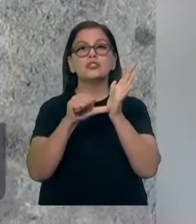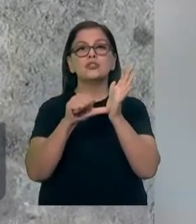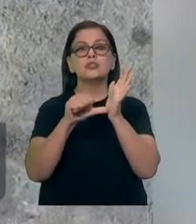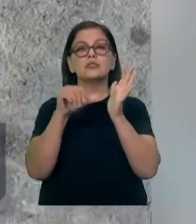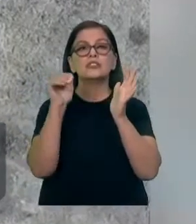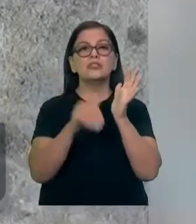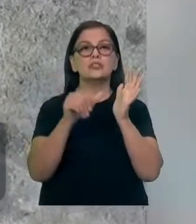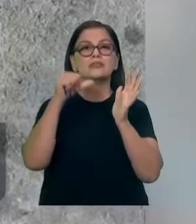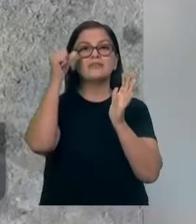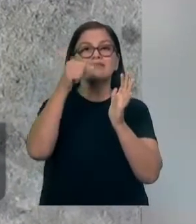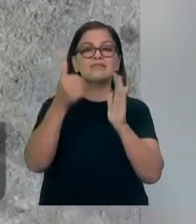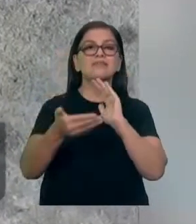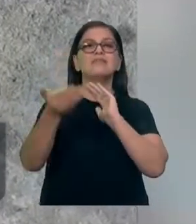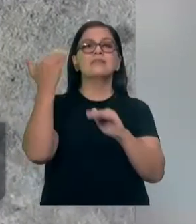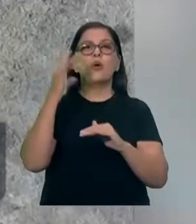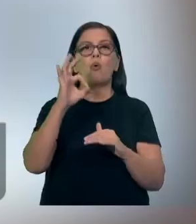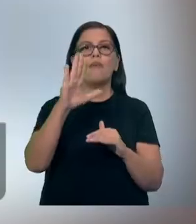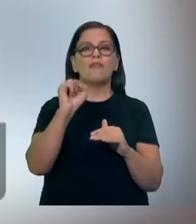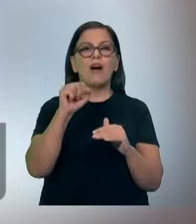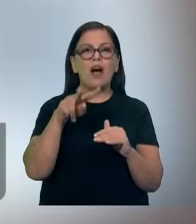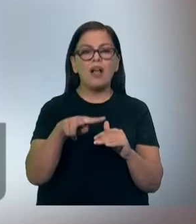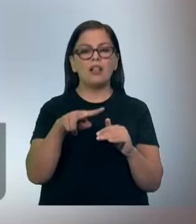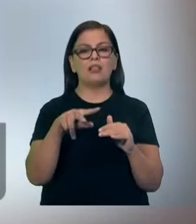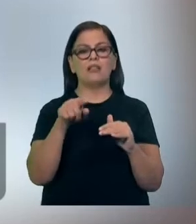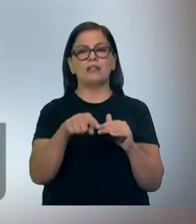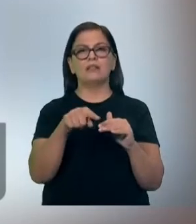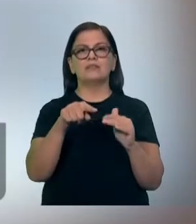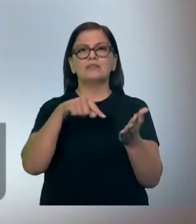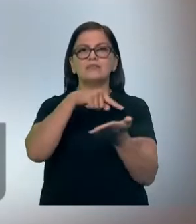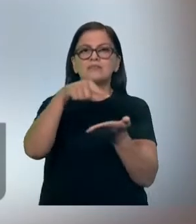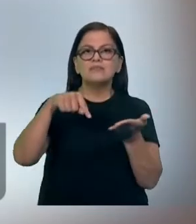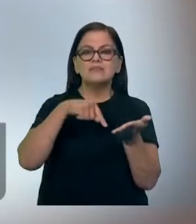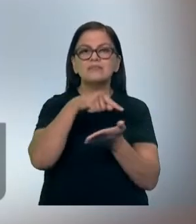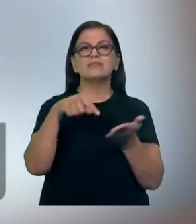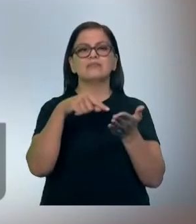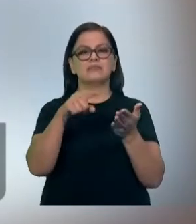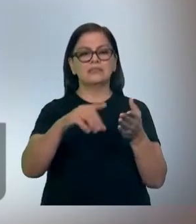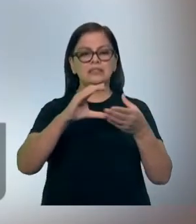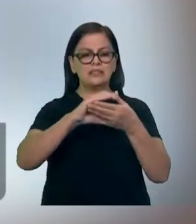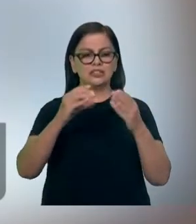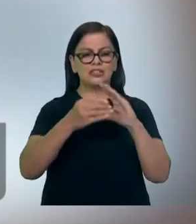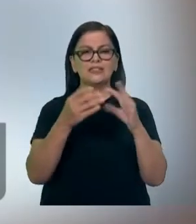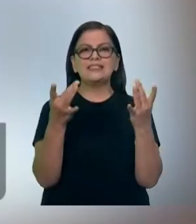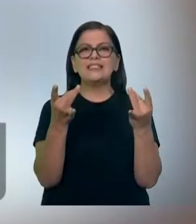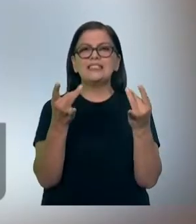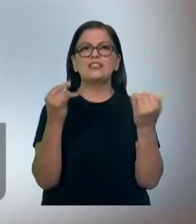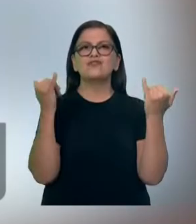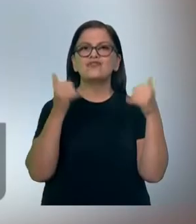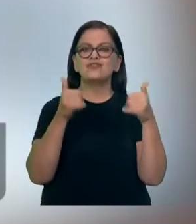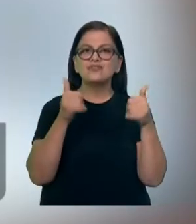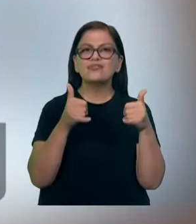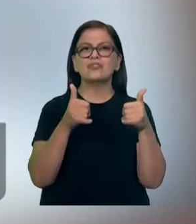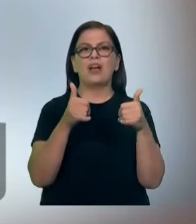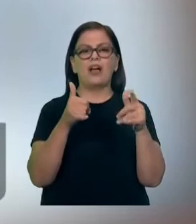birinci yarısına aid oval, dairəvi və düzbucaqlı quruluşda çiğ kərpicdən 3 tikinti qalığı və